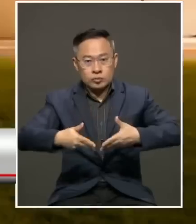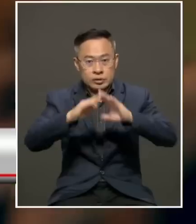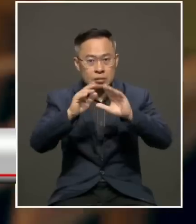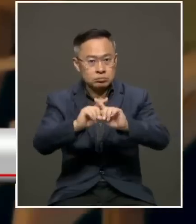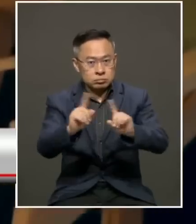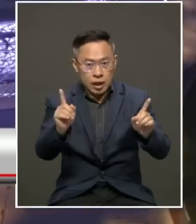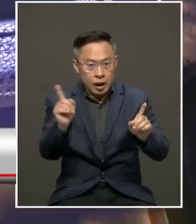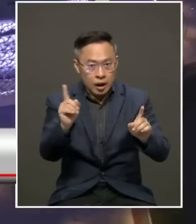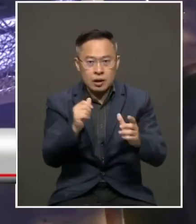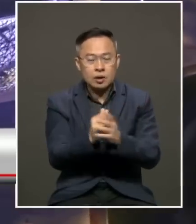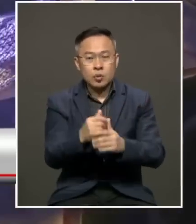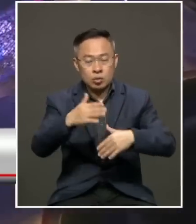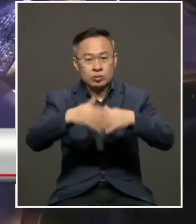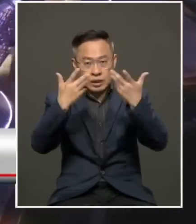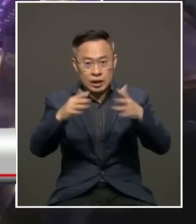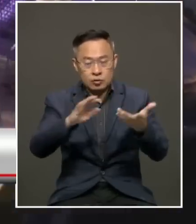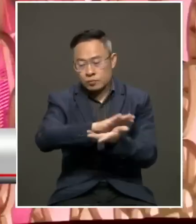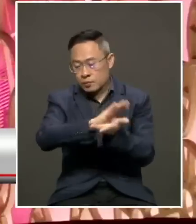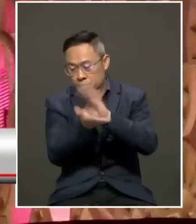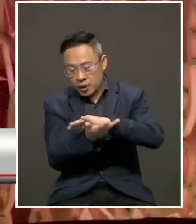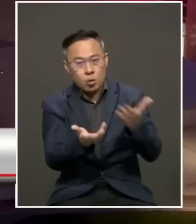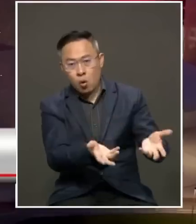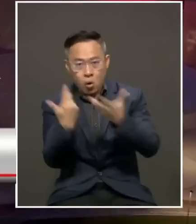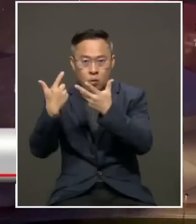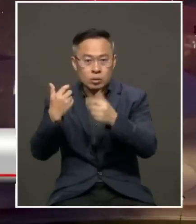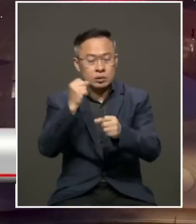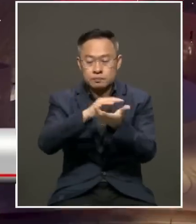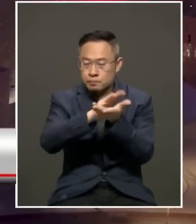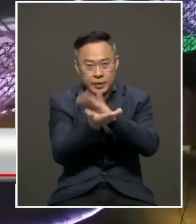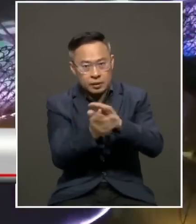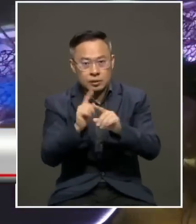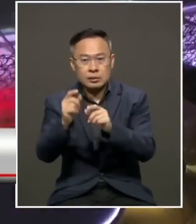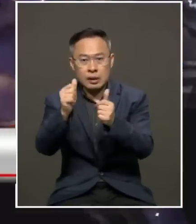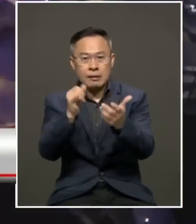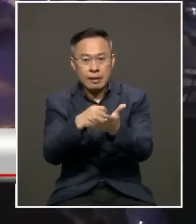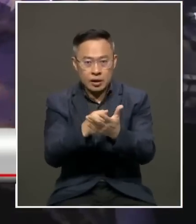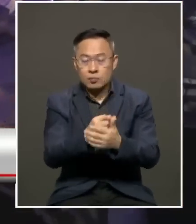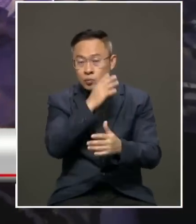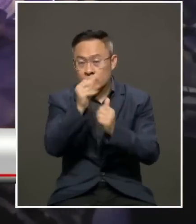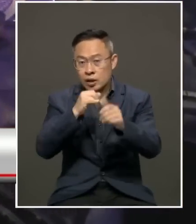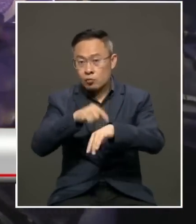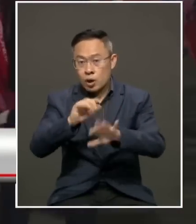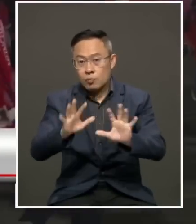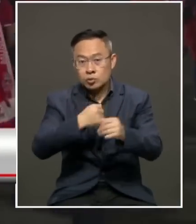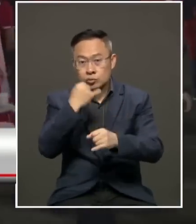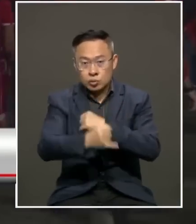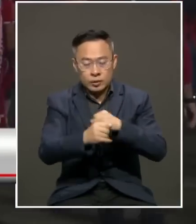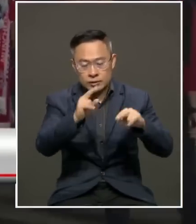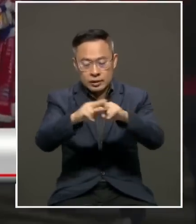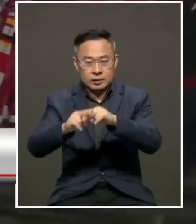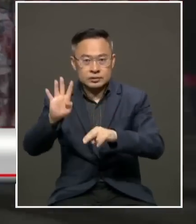หรือถอนง่ายปรับปรุงง่ายและเนี่ย 40,000ที่นั่งใช่ไหมพอจบการแข่งขันปุ๊บ